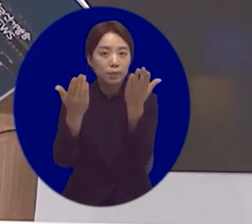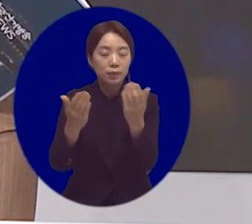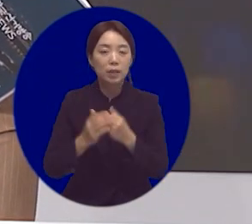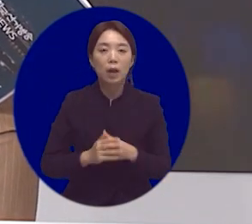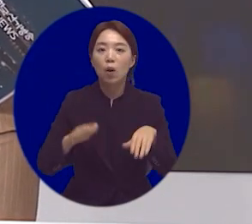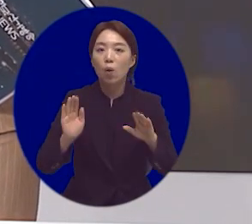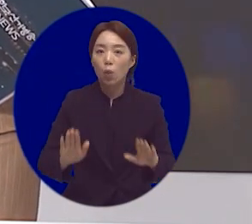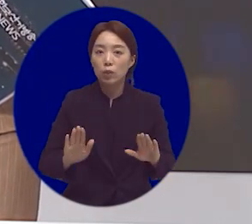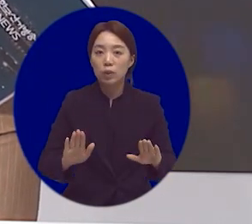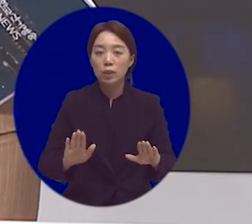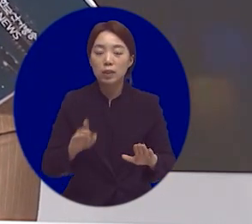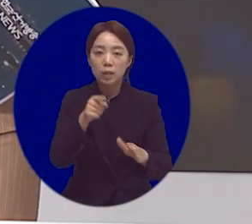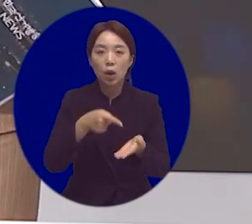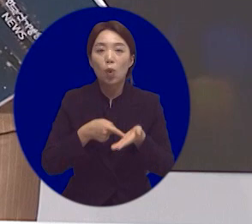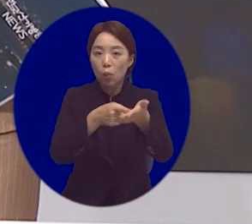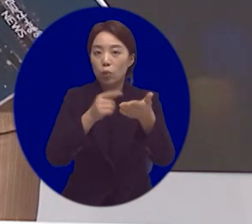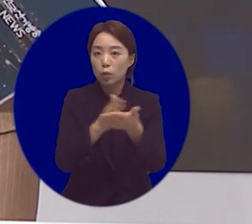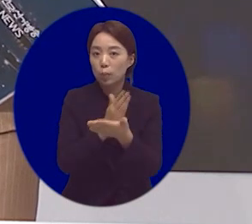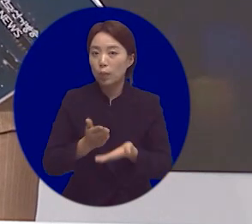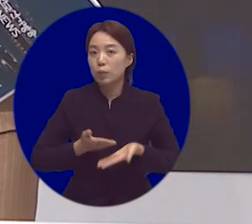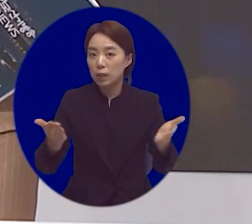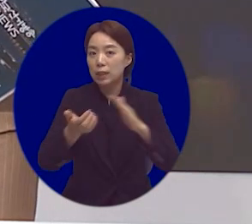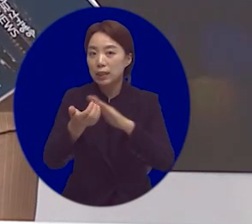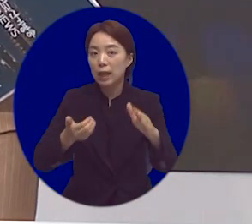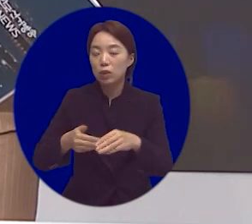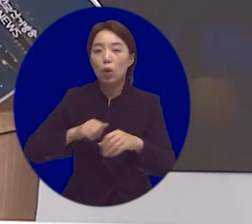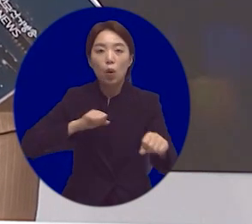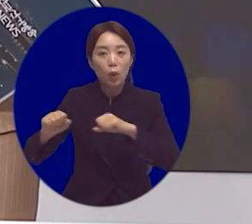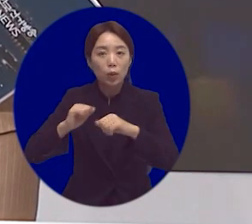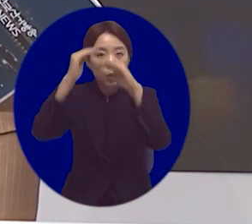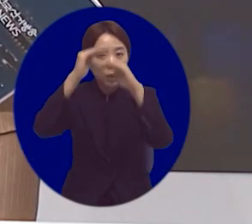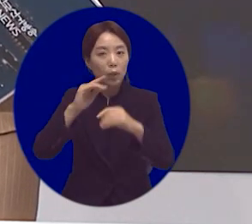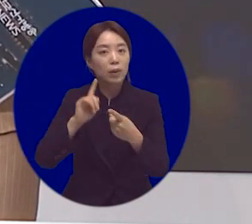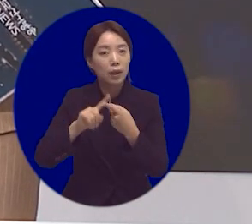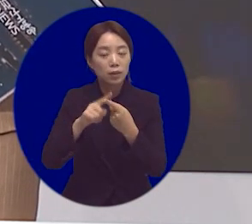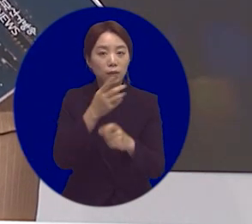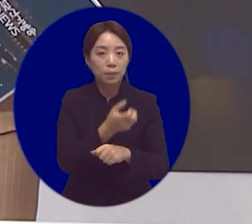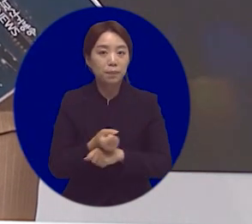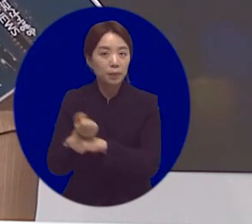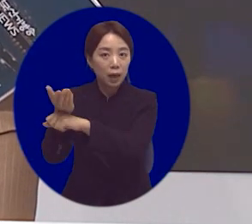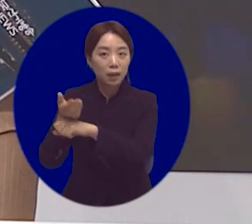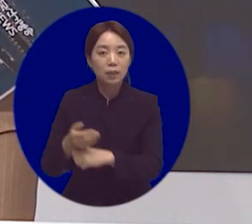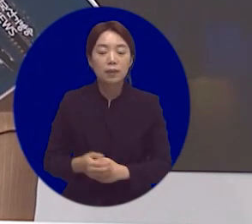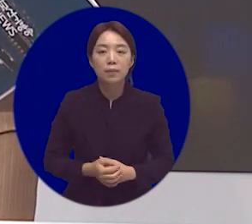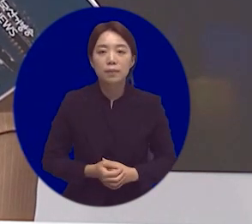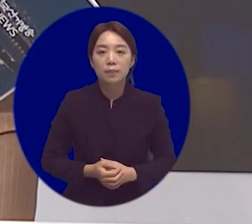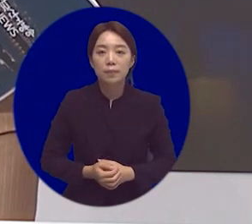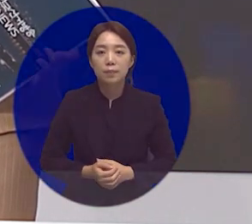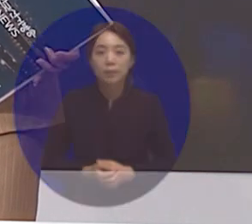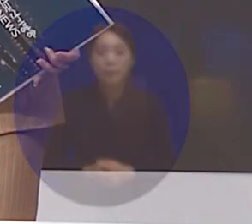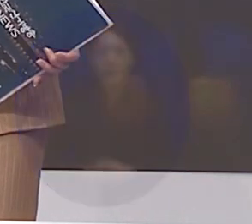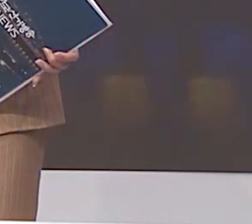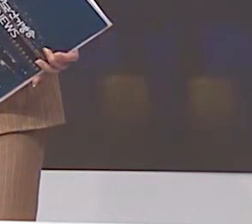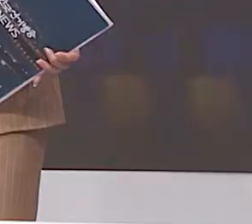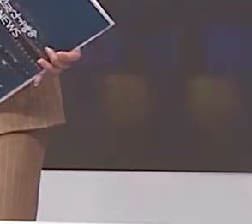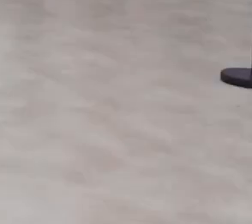살펴봅니다. 오늘은 의정보고서 배부를 통한 사전선거운동을 한 사건에 대해서 전해드립니다.